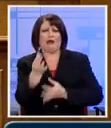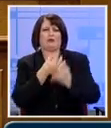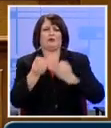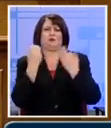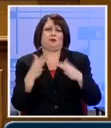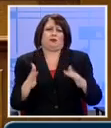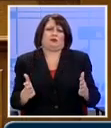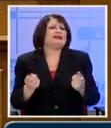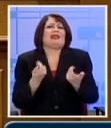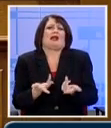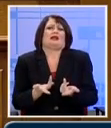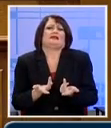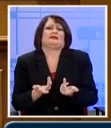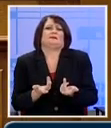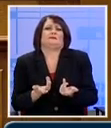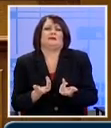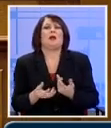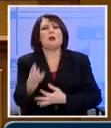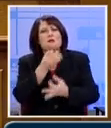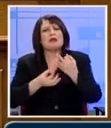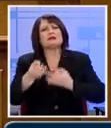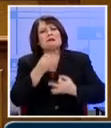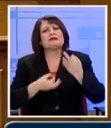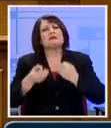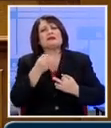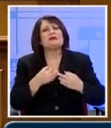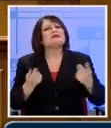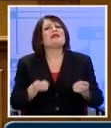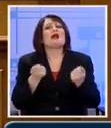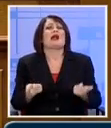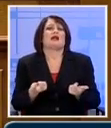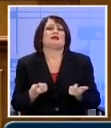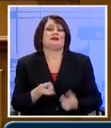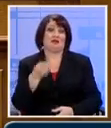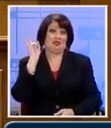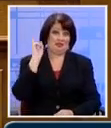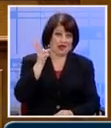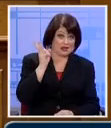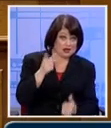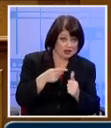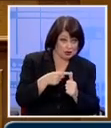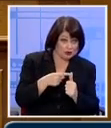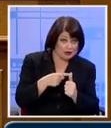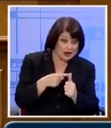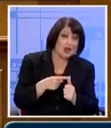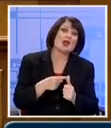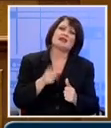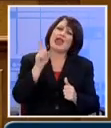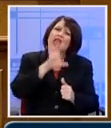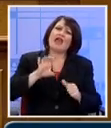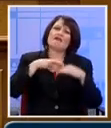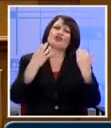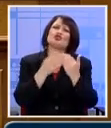καιρός. Και τι δεν μας έχετε πει ως τώρα. Και θα καταγγείλουν, μας είπαν, το μνημόνιο και θα παραμείνουν στην